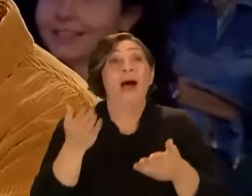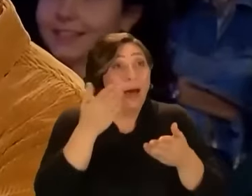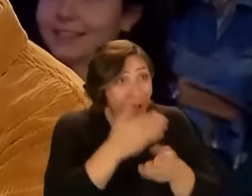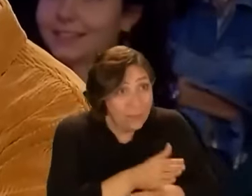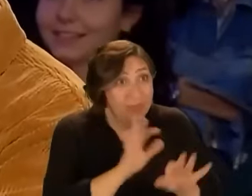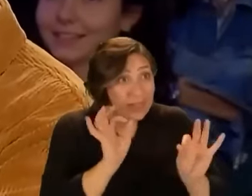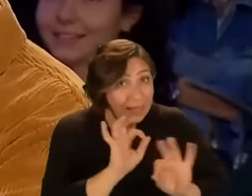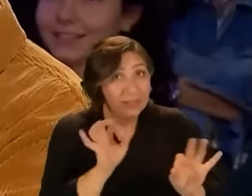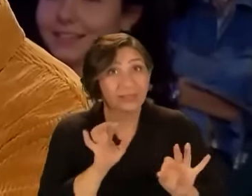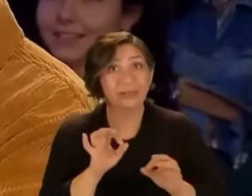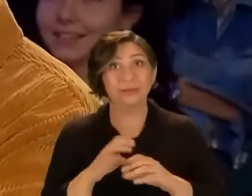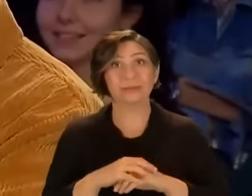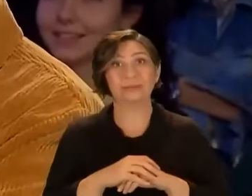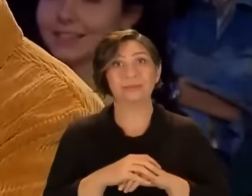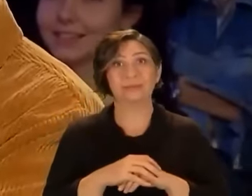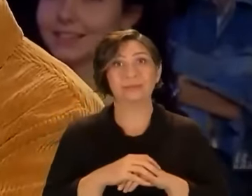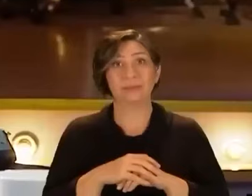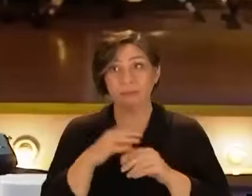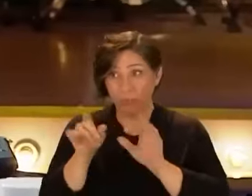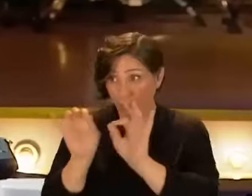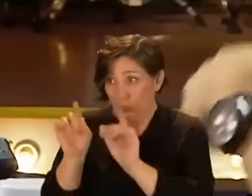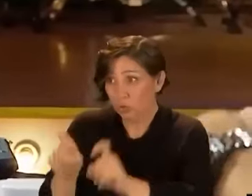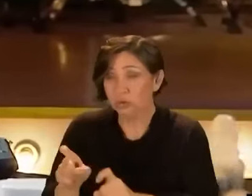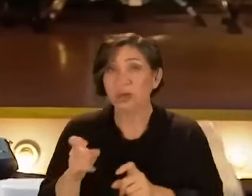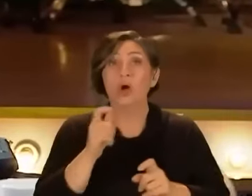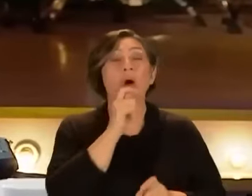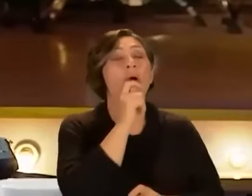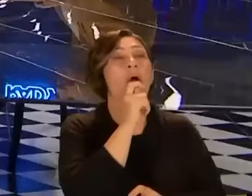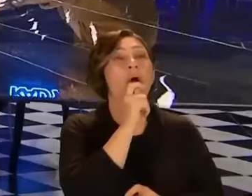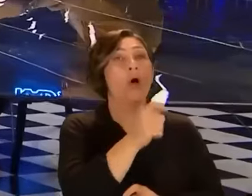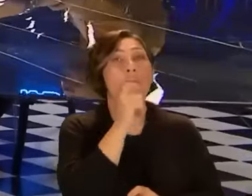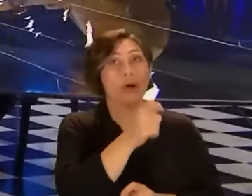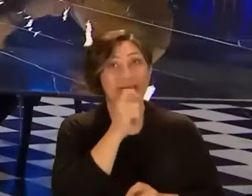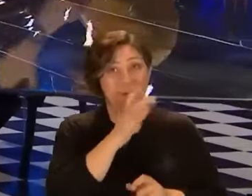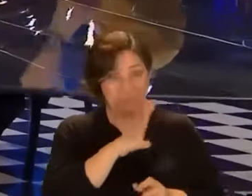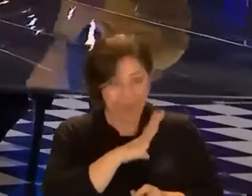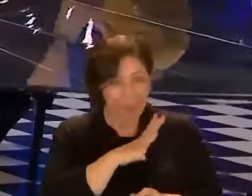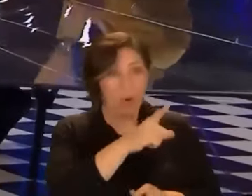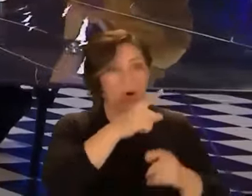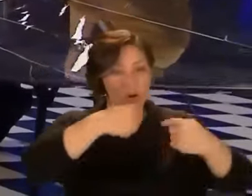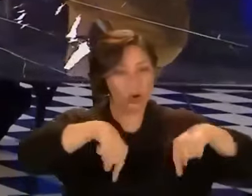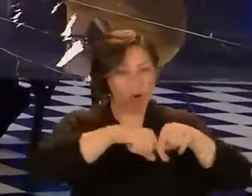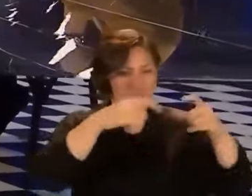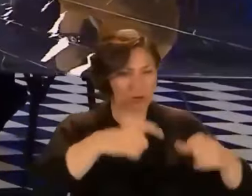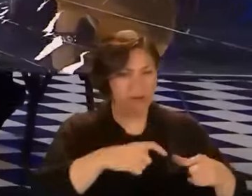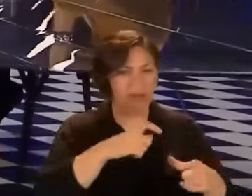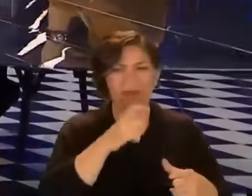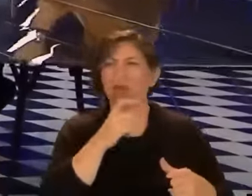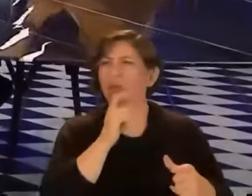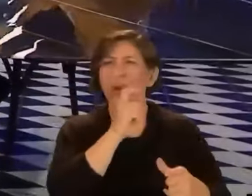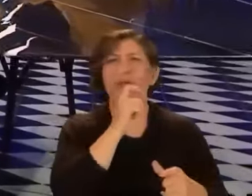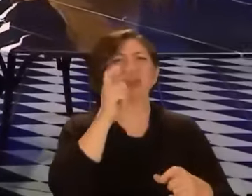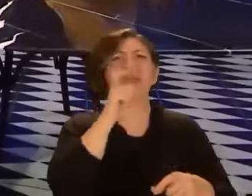Harbiden şeymiş abi. Bu musun? Bu musun? Ya şöyle, röportaj verirken işte orada kuliste bir röportajdı yanlış